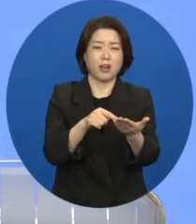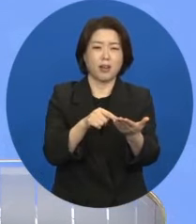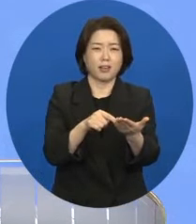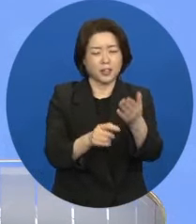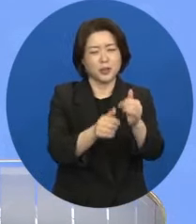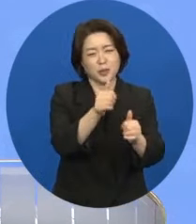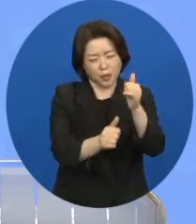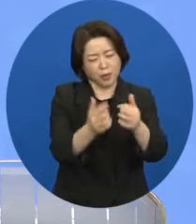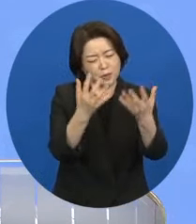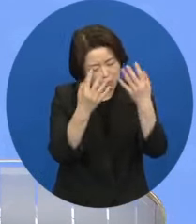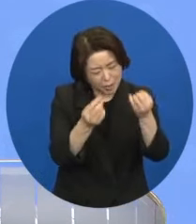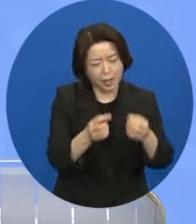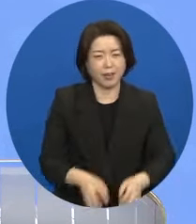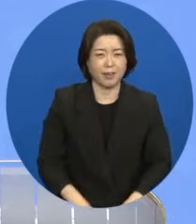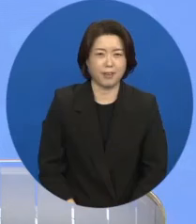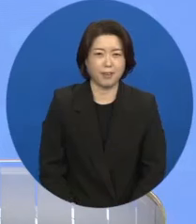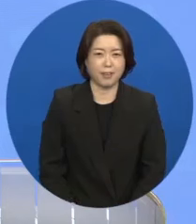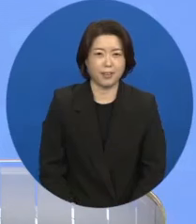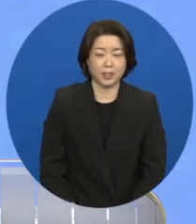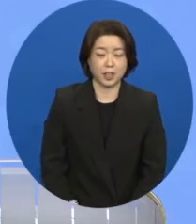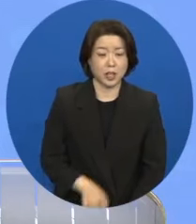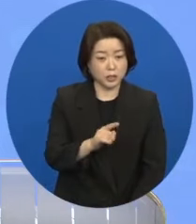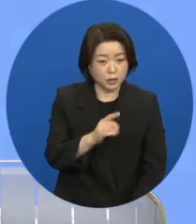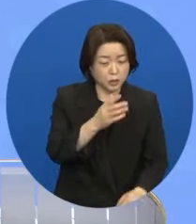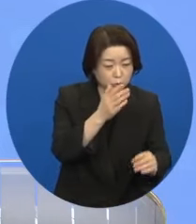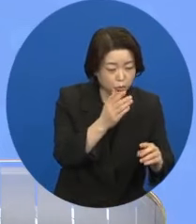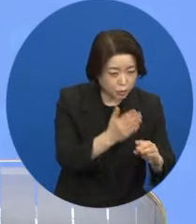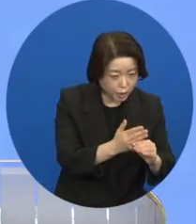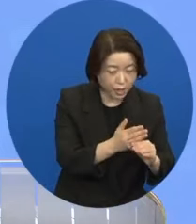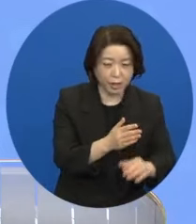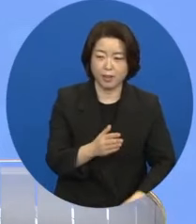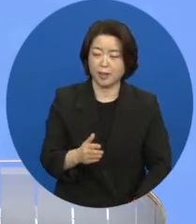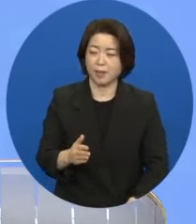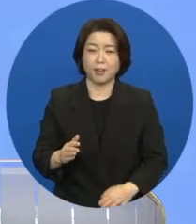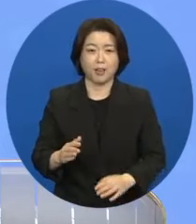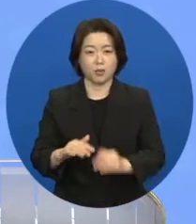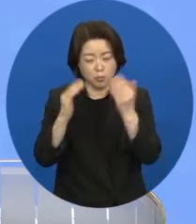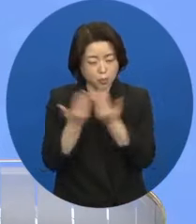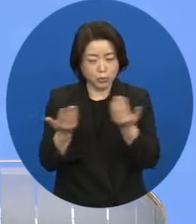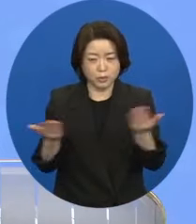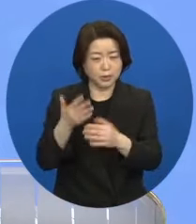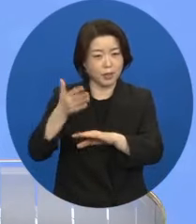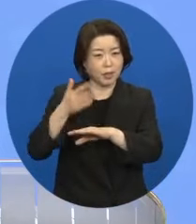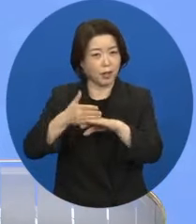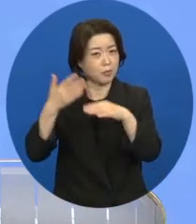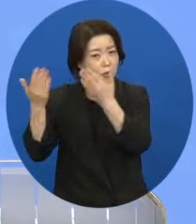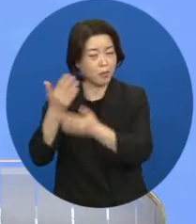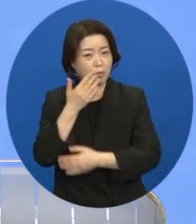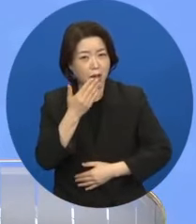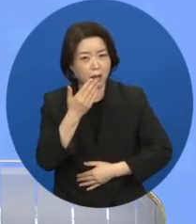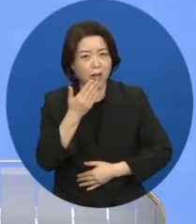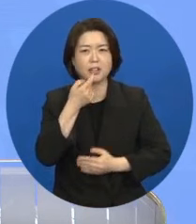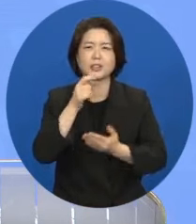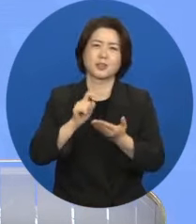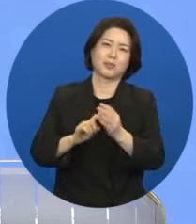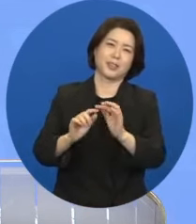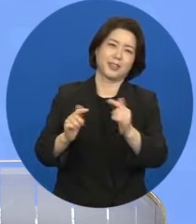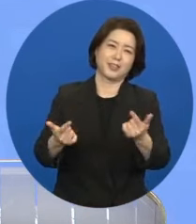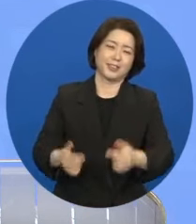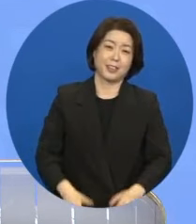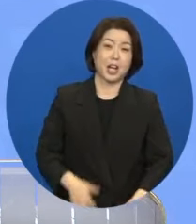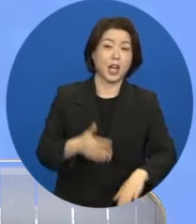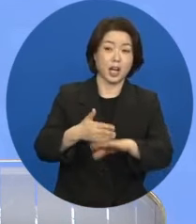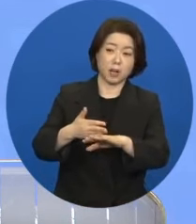속에서 살다가 모든 일에 감사하 여러분 그 쉽지가 않습니다 우리가 감사할 조건도 물론 있지만